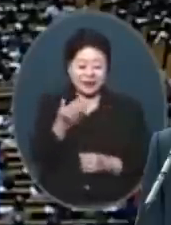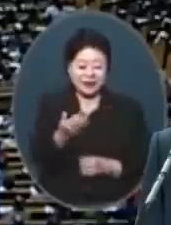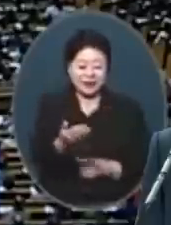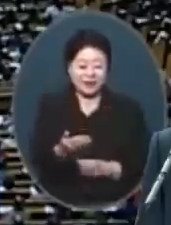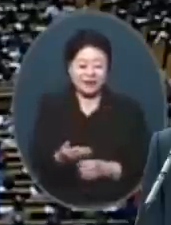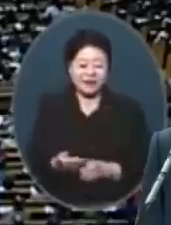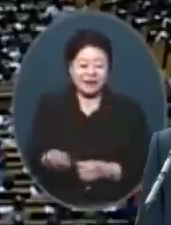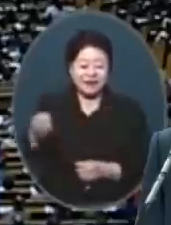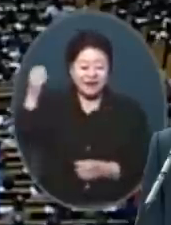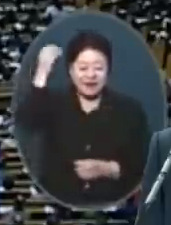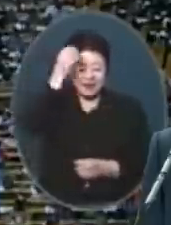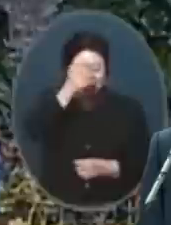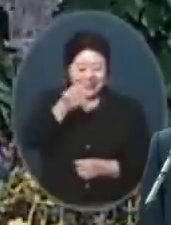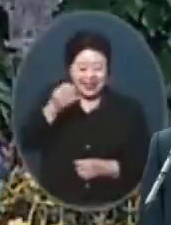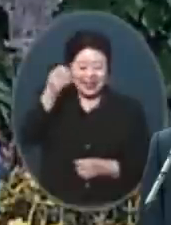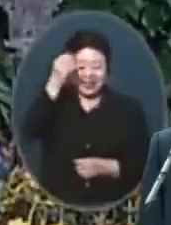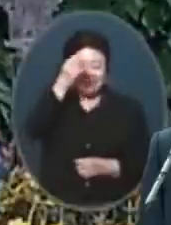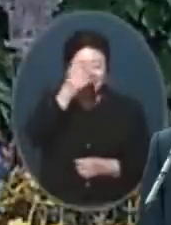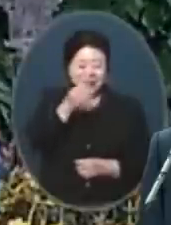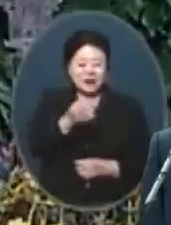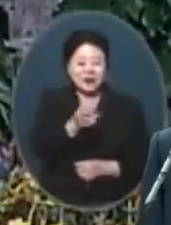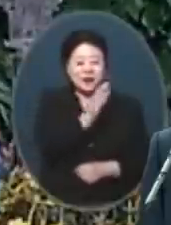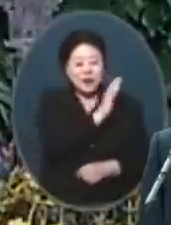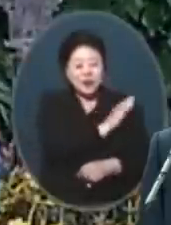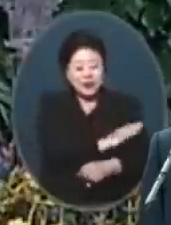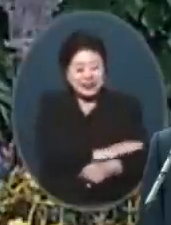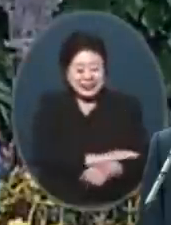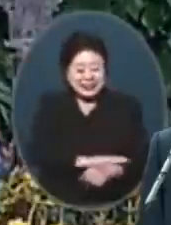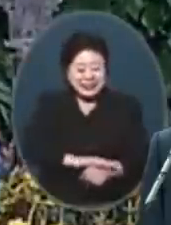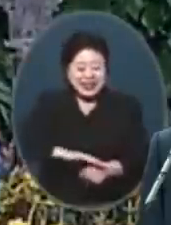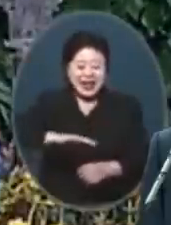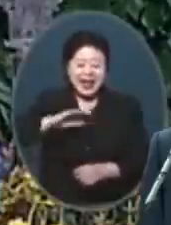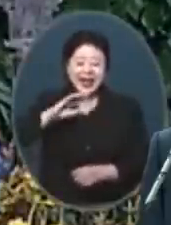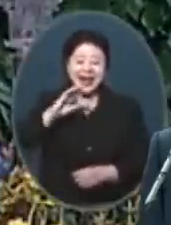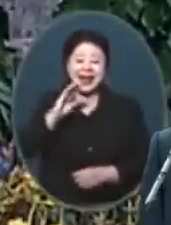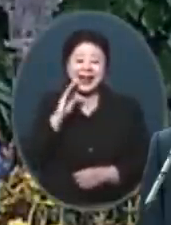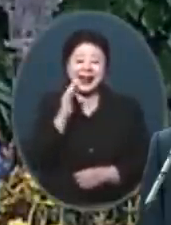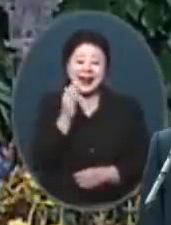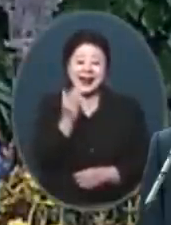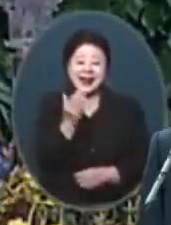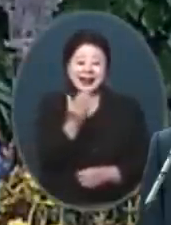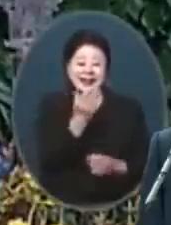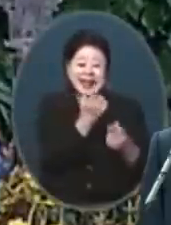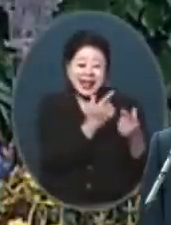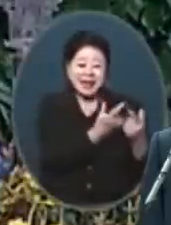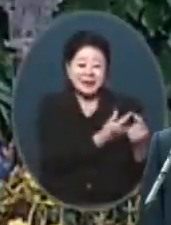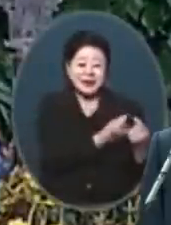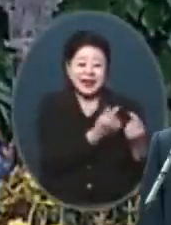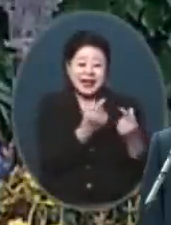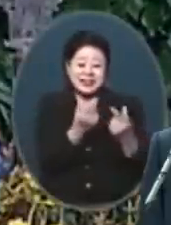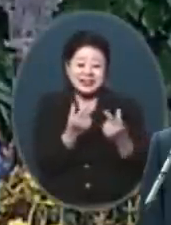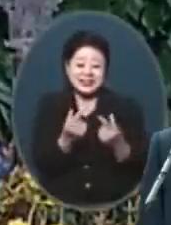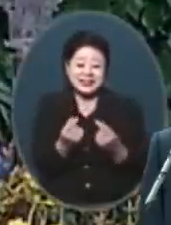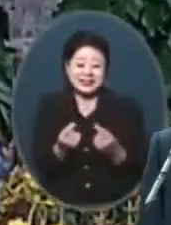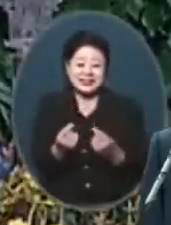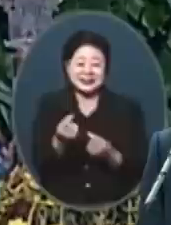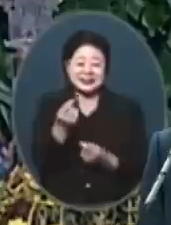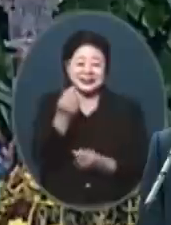자요, 내 영혼이 잘 된